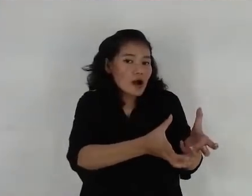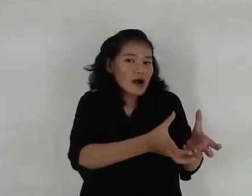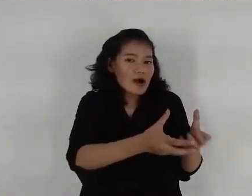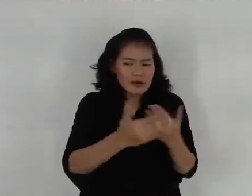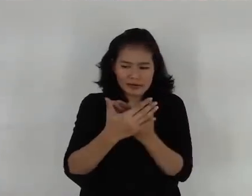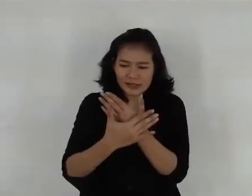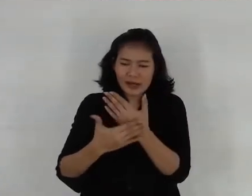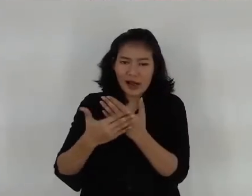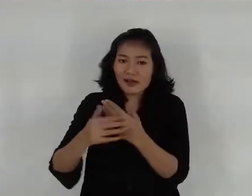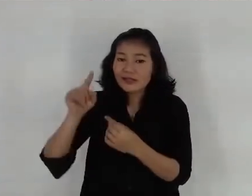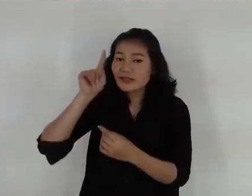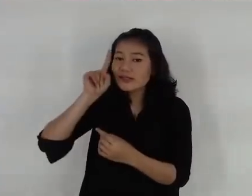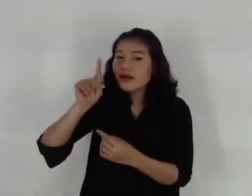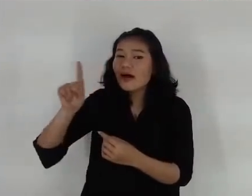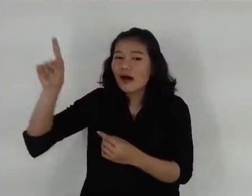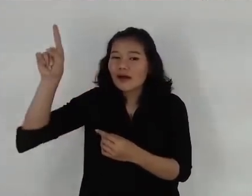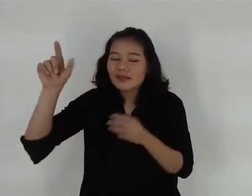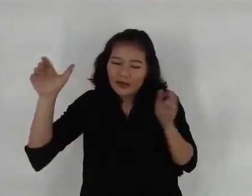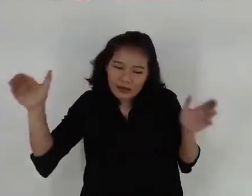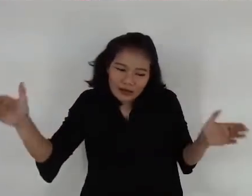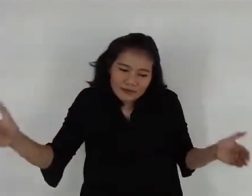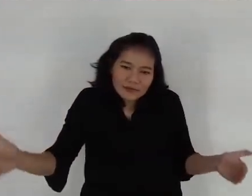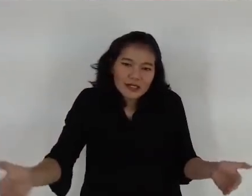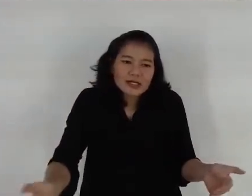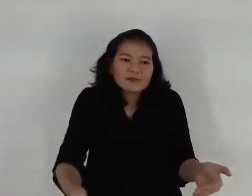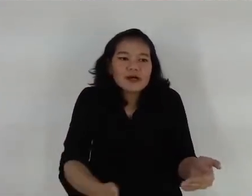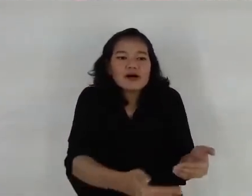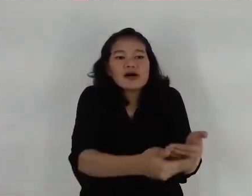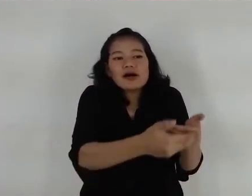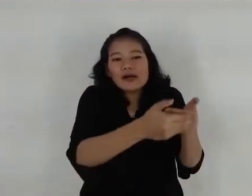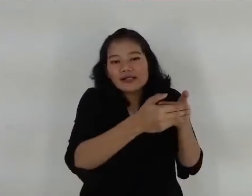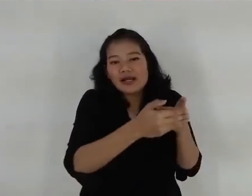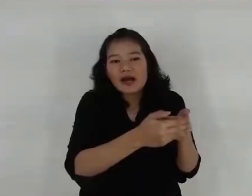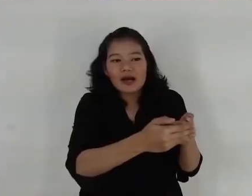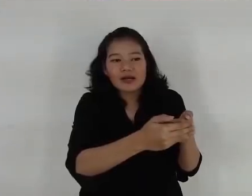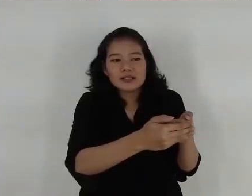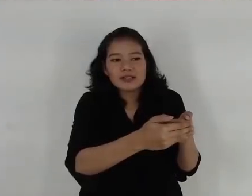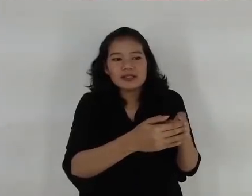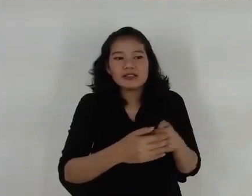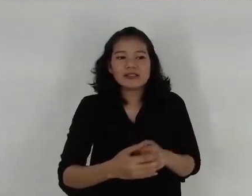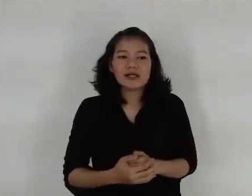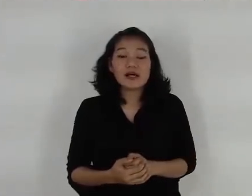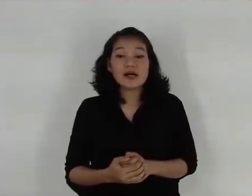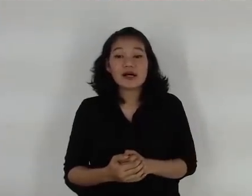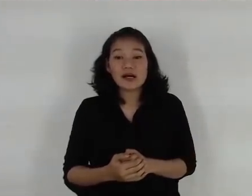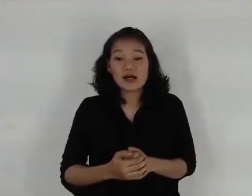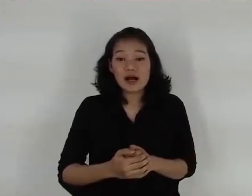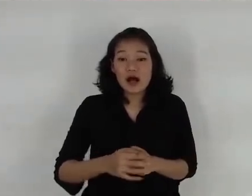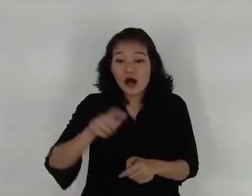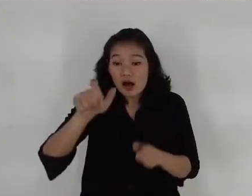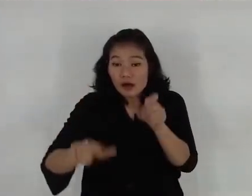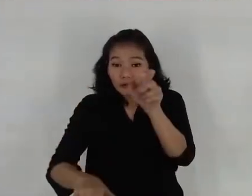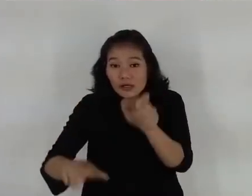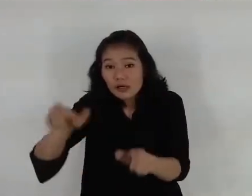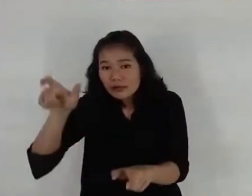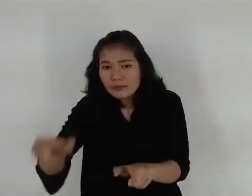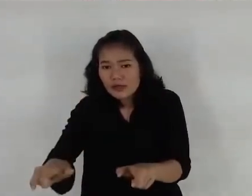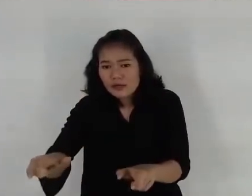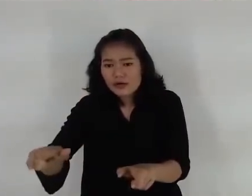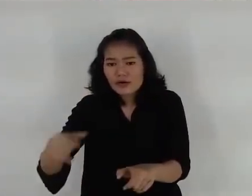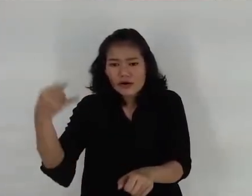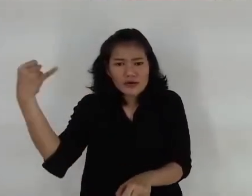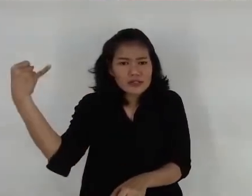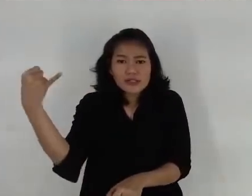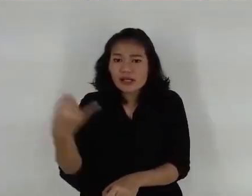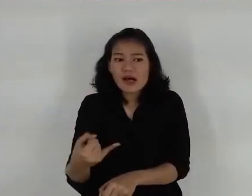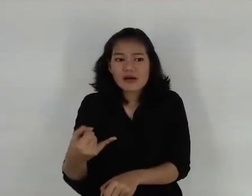dunia dilakukan dengan kasihnya dan